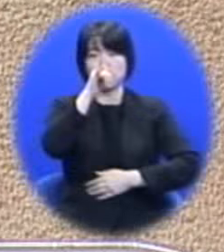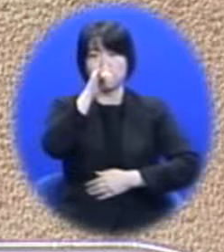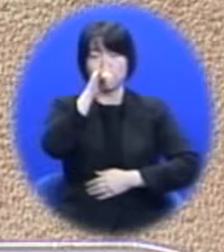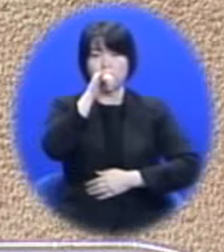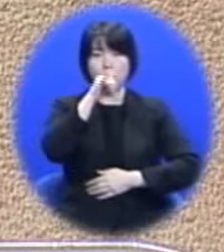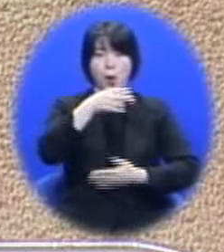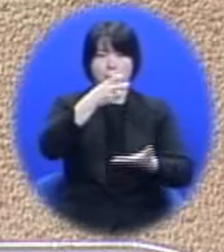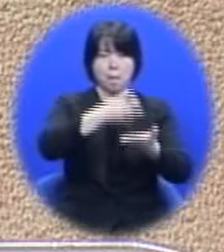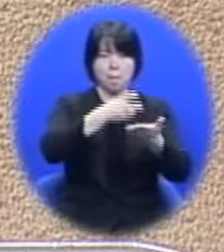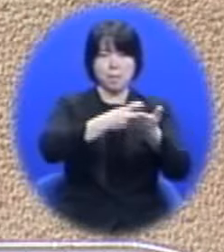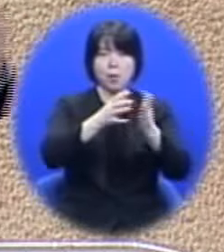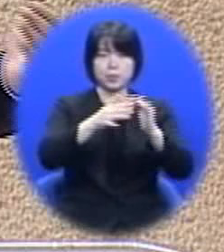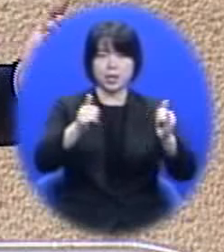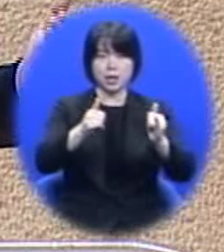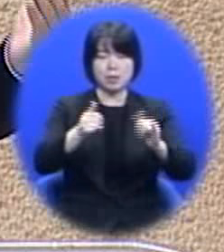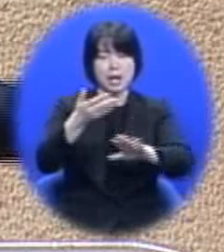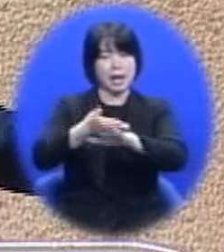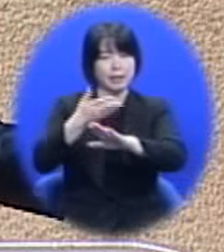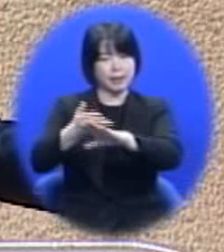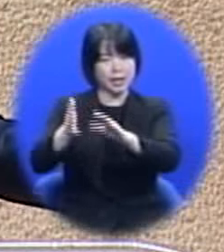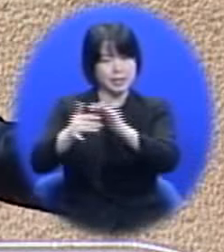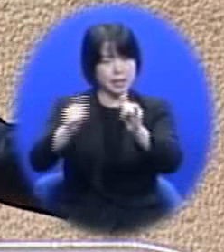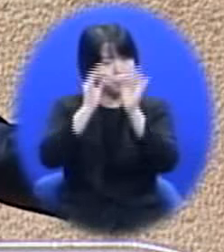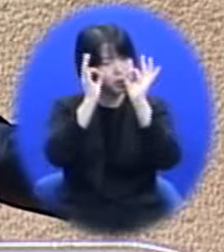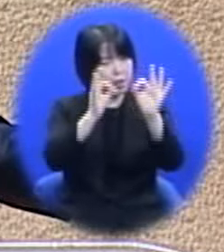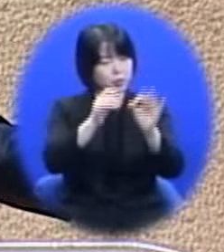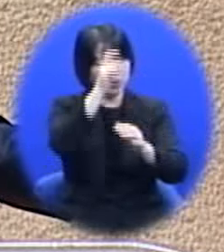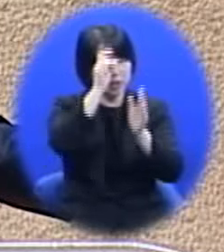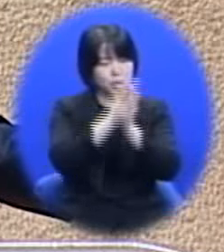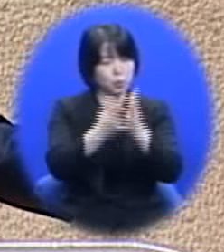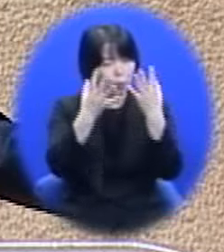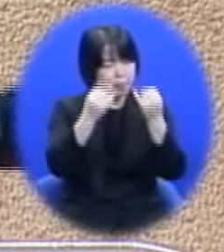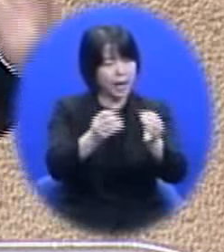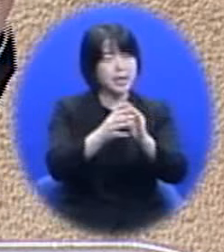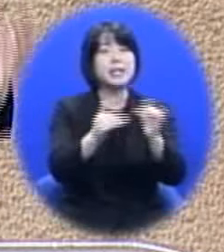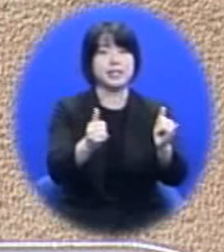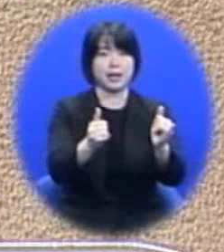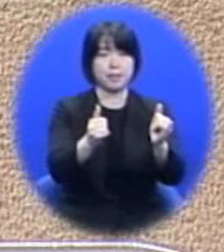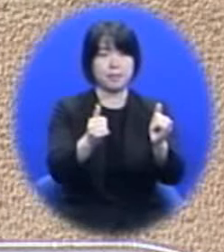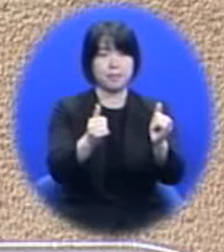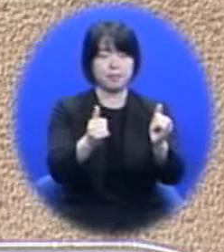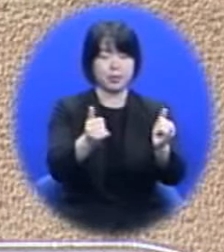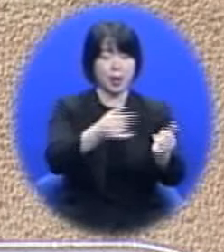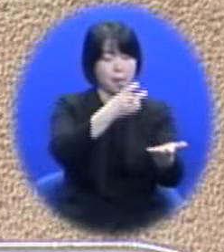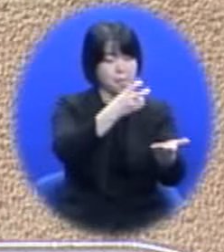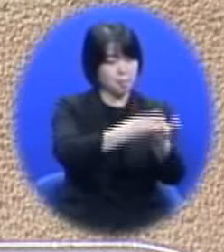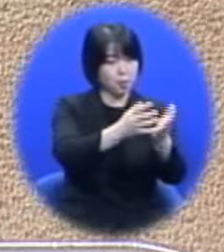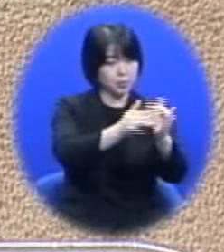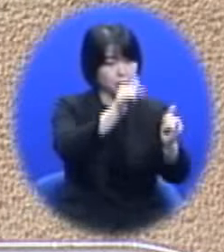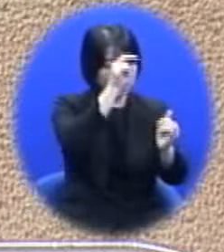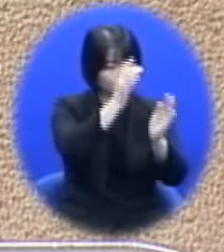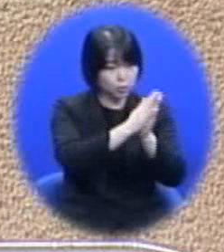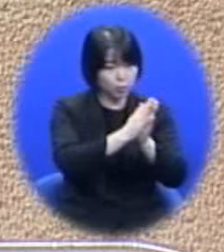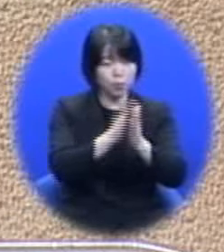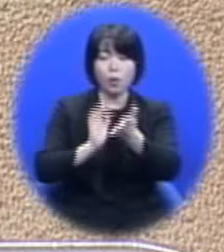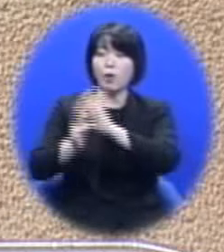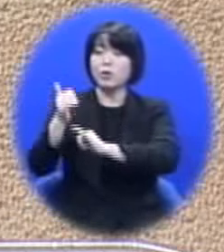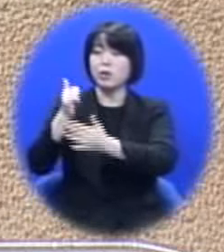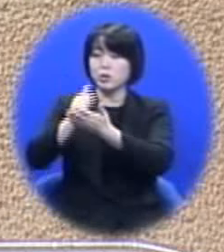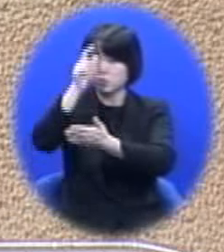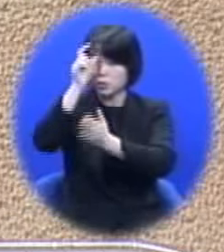바리새인들은 자타가 공인하게 기도를 많이 하는 사람들입니다. 바리새인들의 기도와 예수님의 기도가 너무